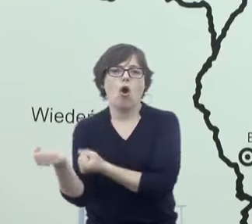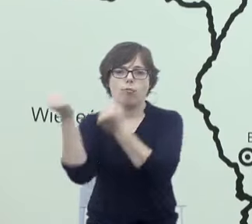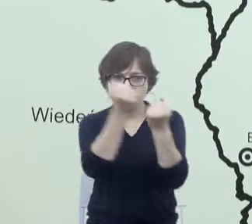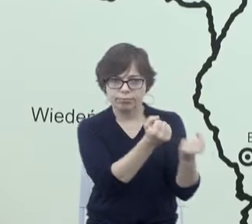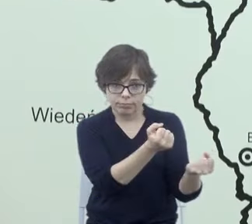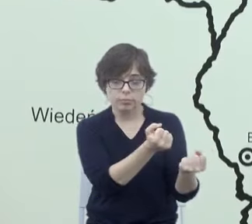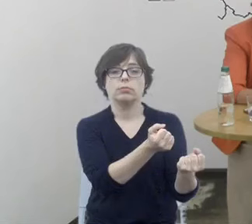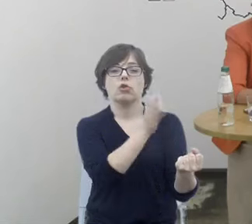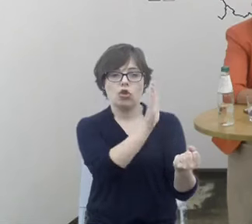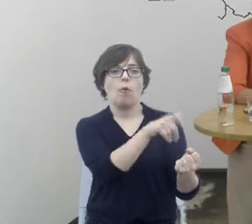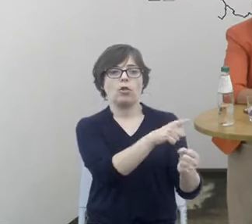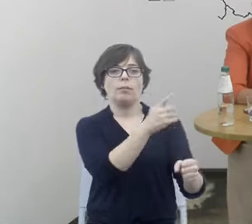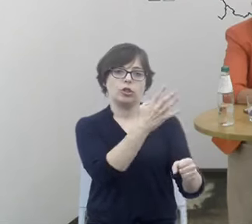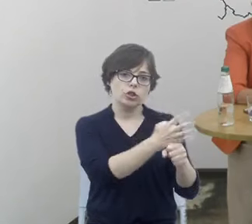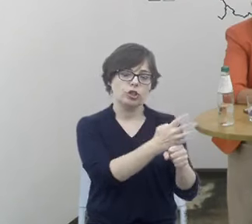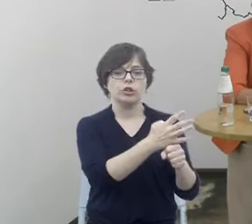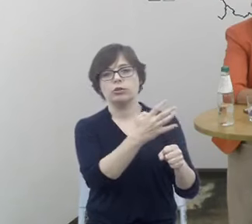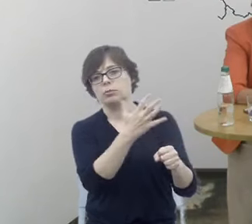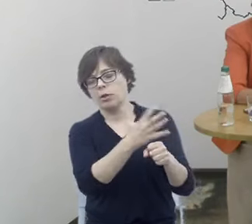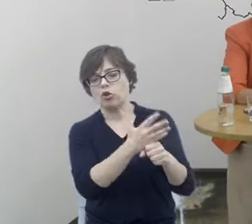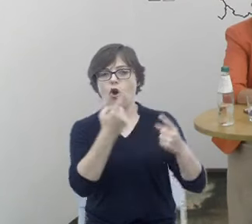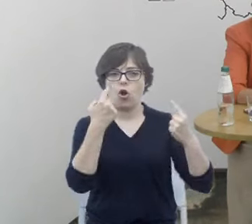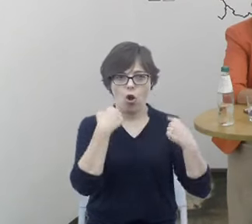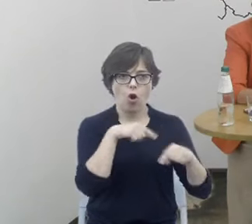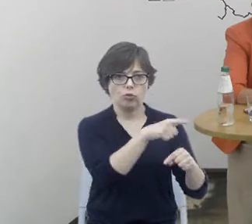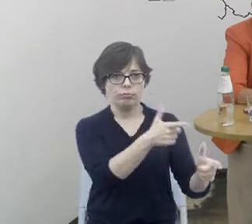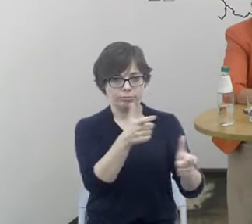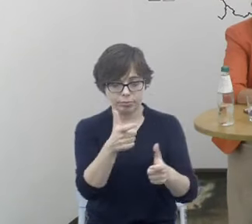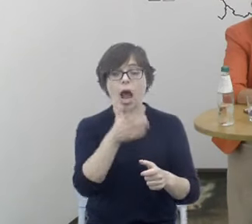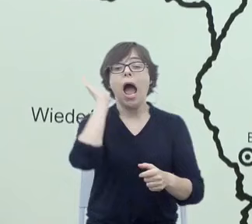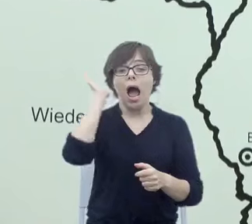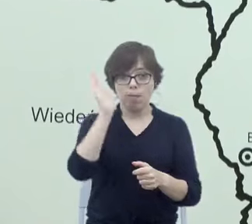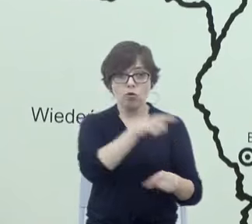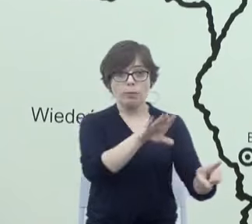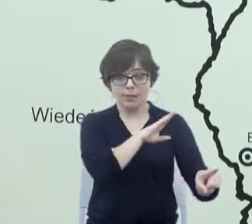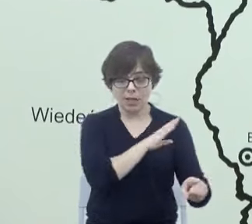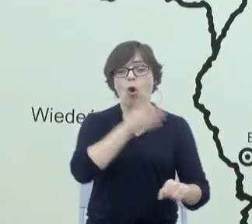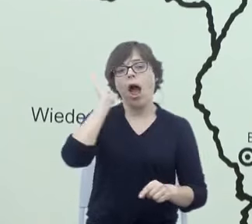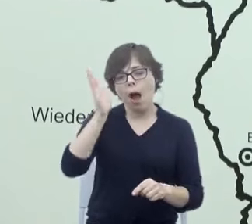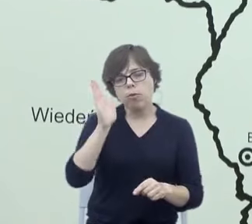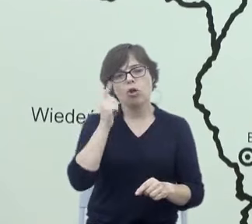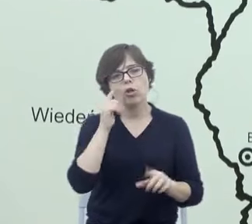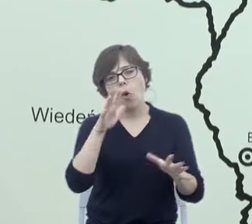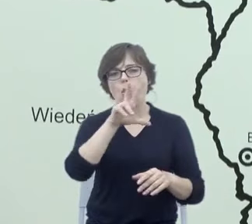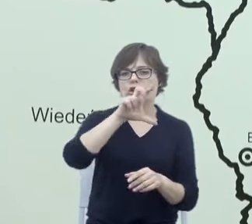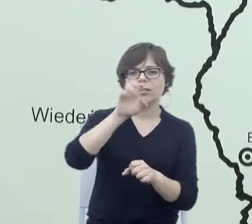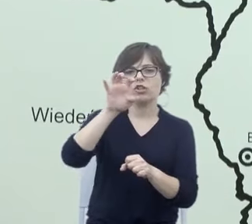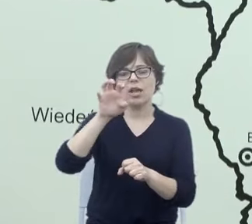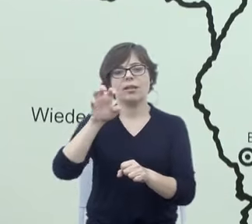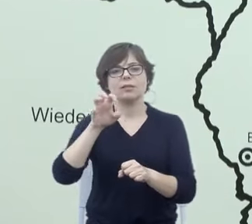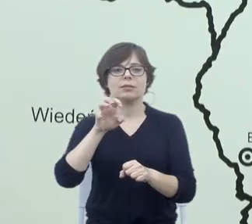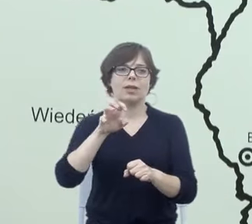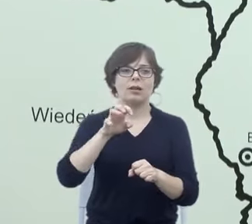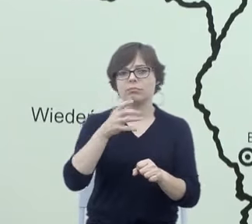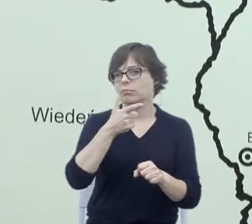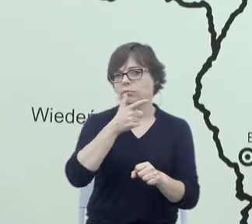tam 300 kobiet, dzieci i osób. No, między 300 a 400 według profesora Coli, ale on to badał tylko i wyłącznie